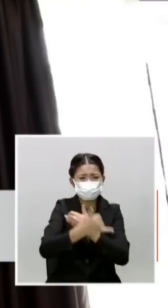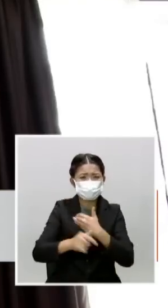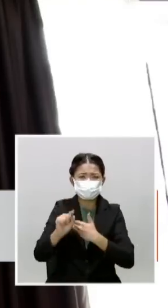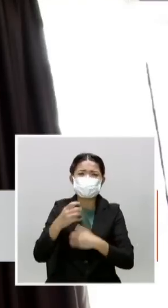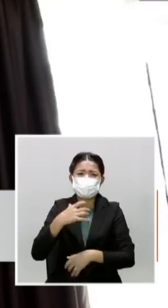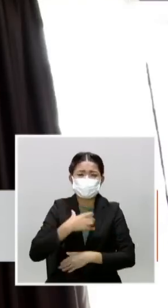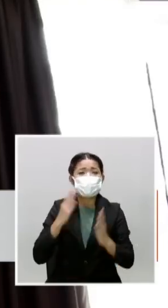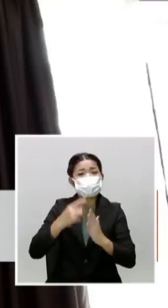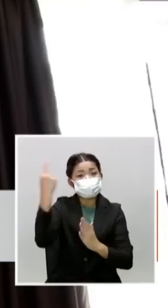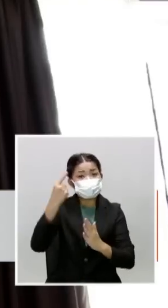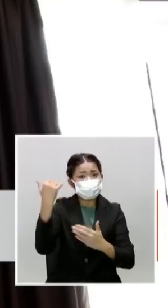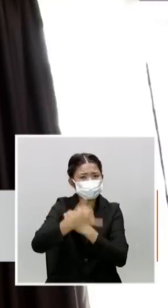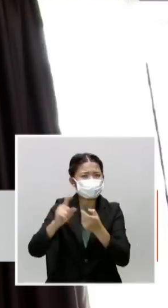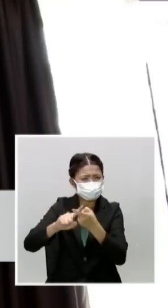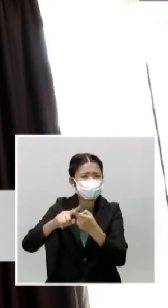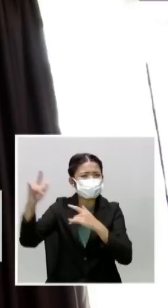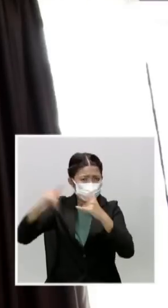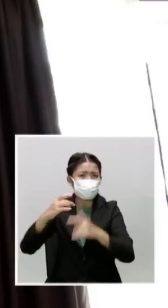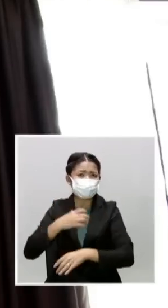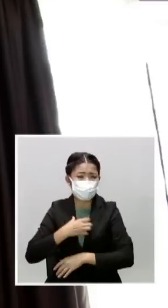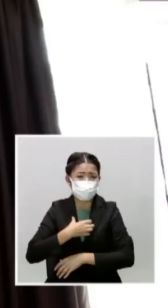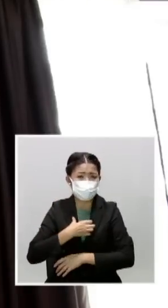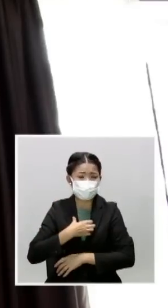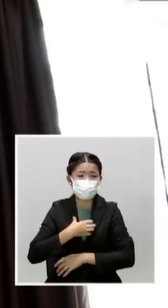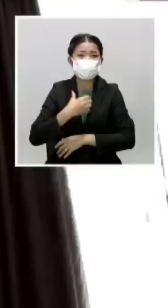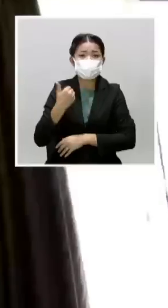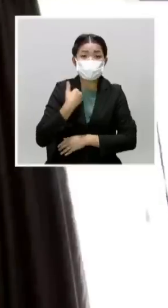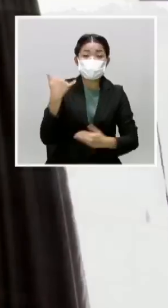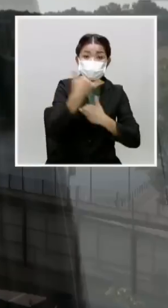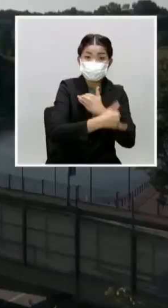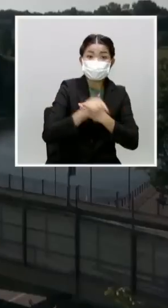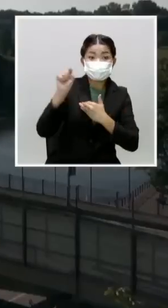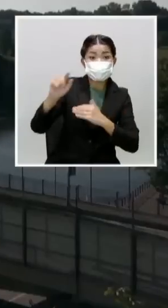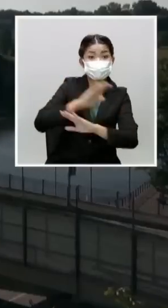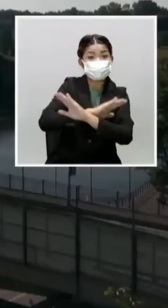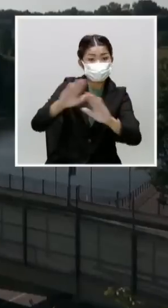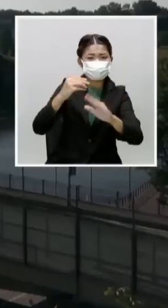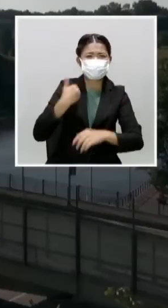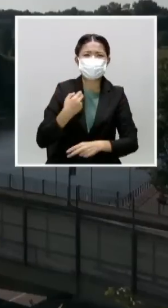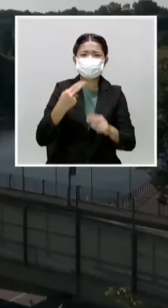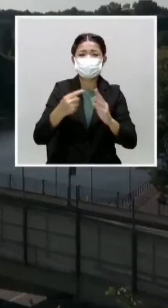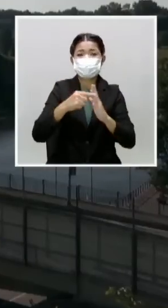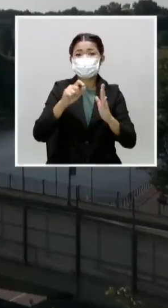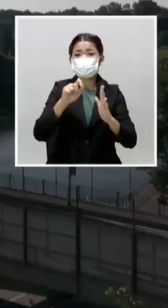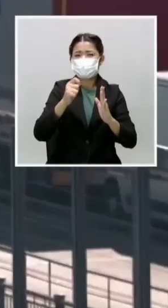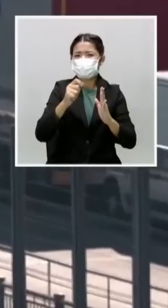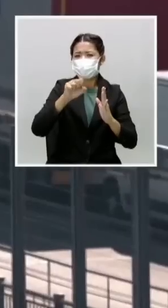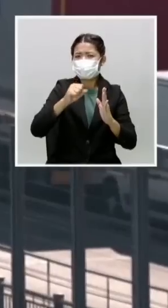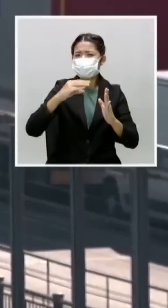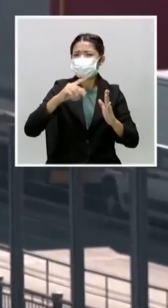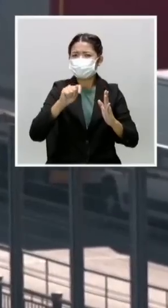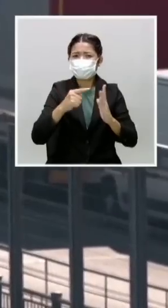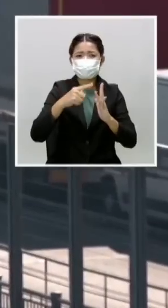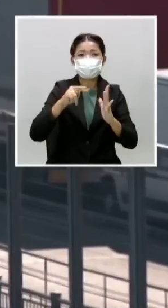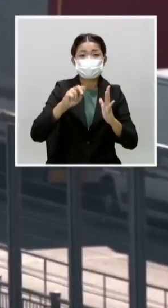านักท่องเที่ยวจากรัสเซียอยู่โดยประเทศที่เริ่มจำกัดวีซ่าแล้วนั่นก็คือเอสโตเนียค่ะจะห้ามชาวรัสเซียเกือบทั้งหมดเข้าประเ